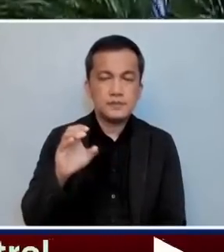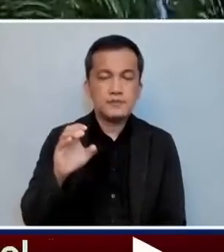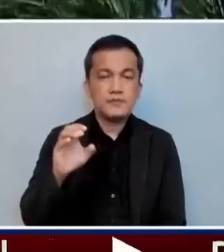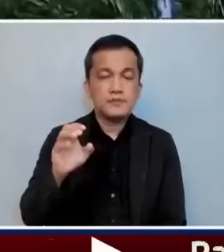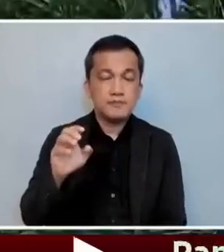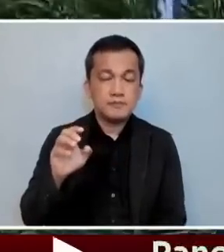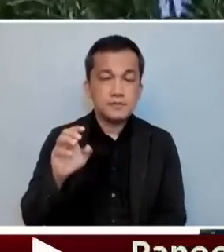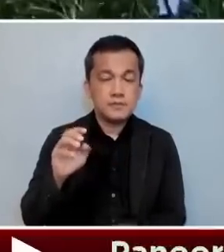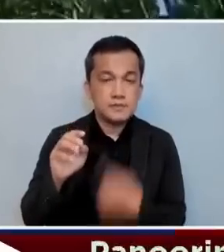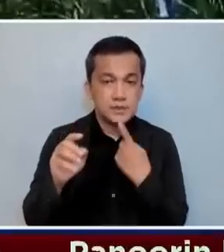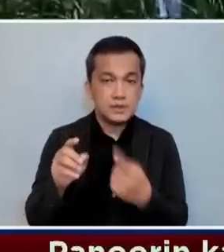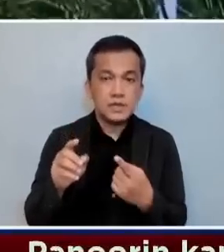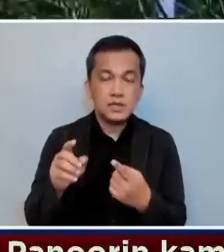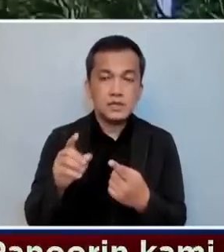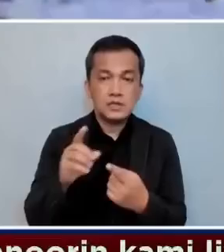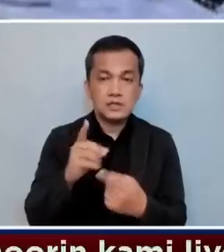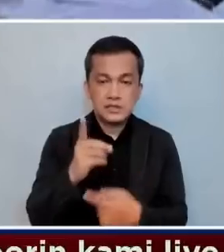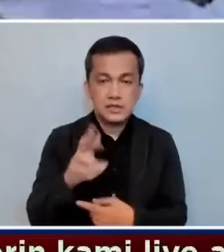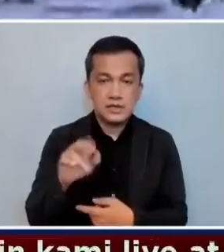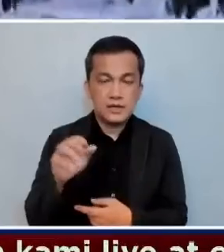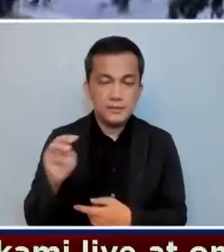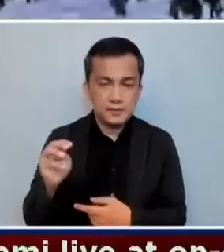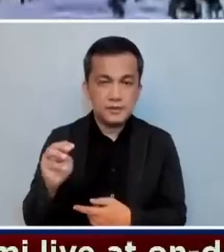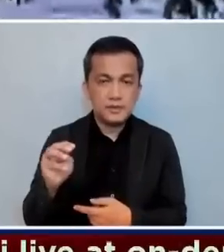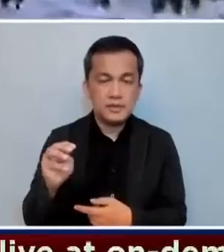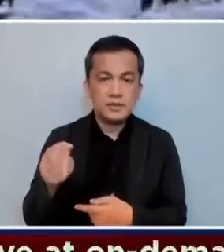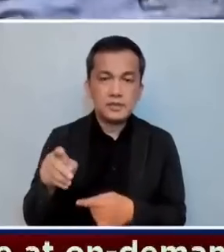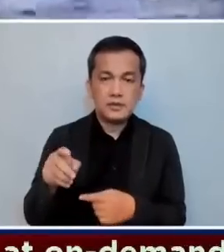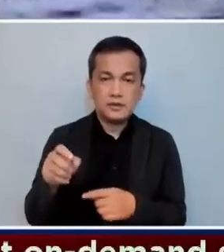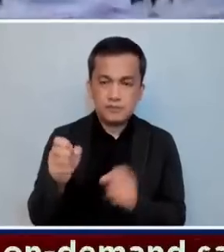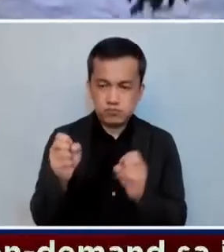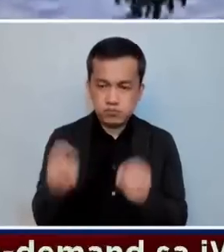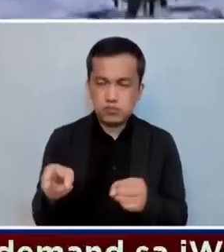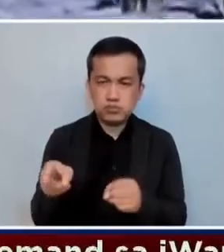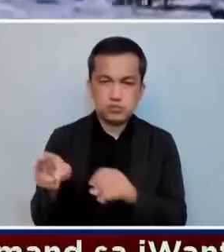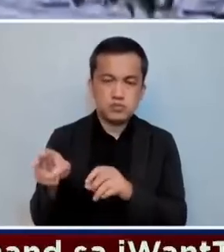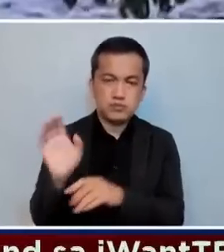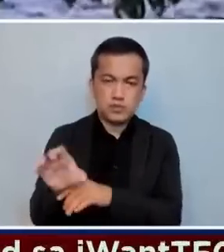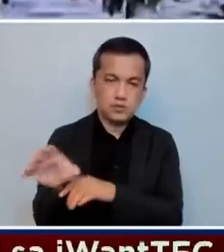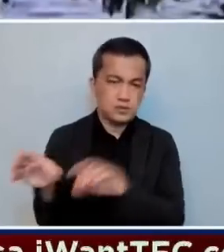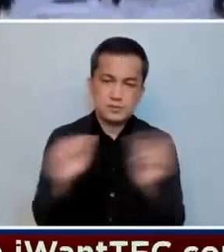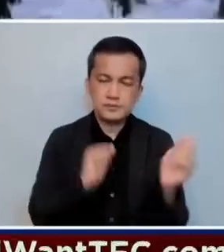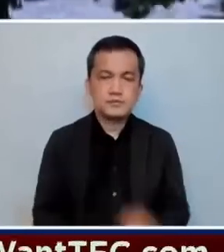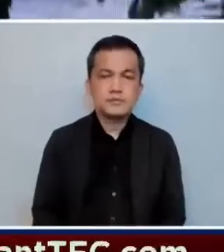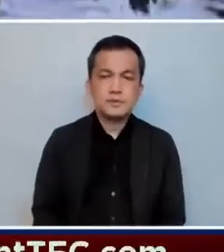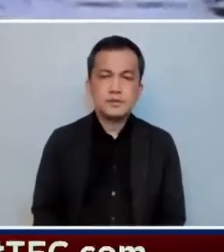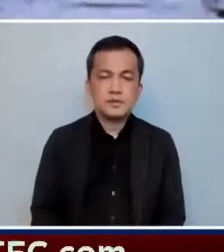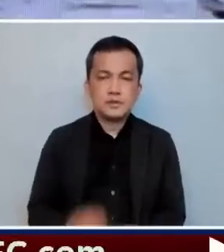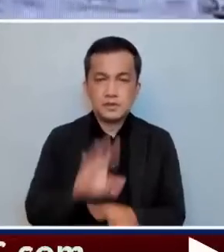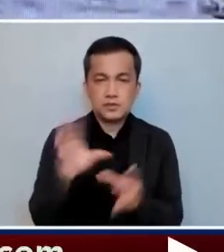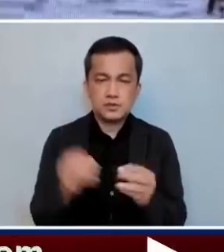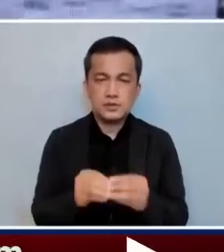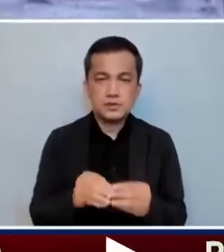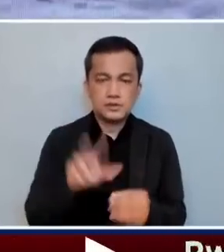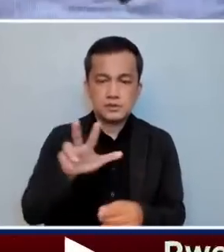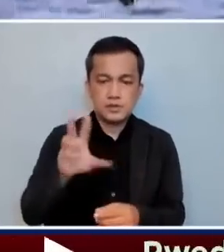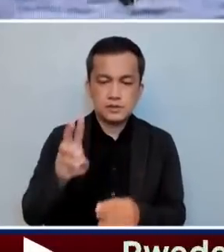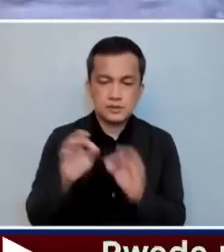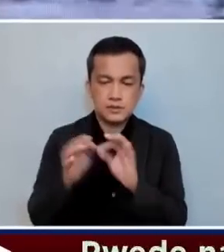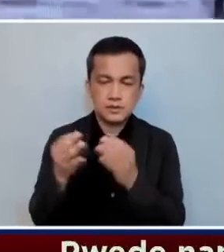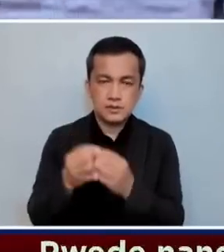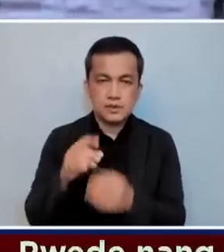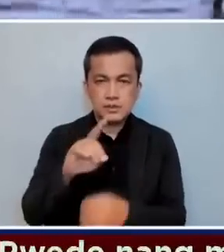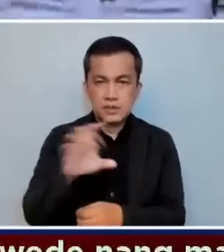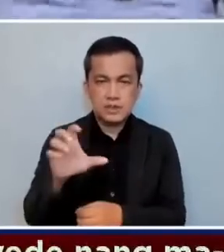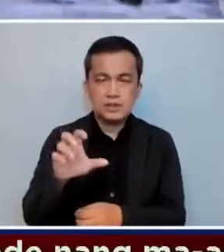agad nagpatupad ng forced evacuation. Sa kabuuan, 36 na pamilya at 103